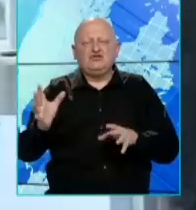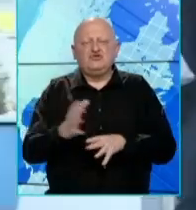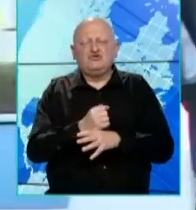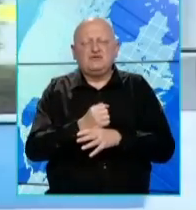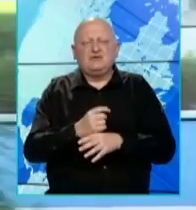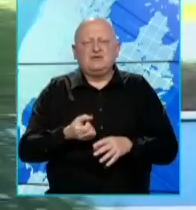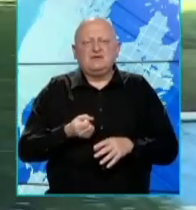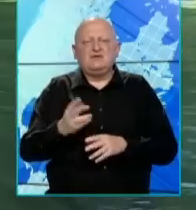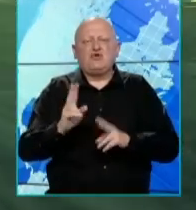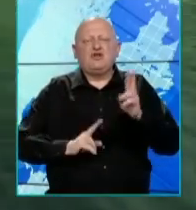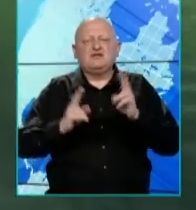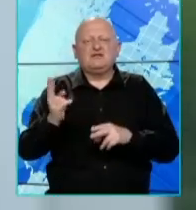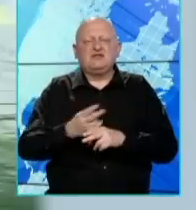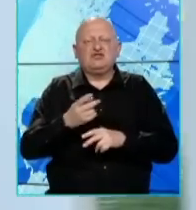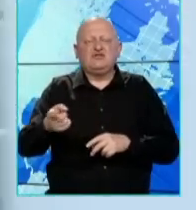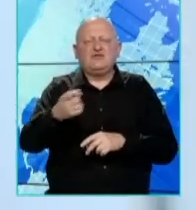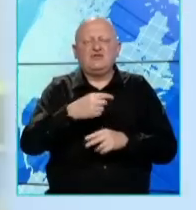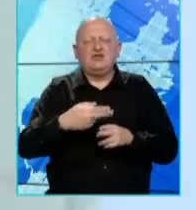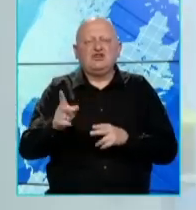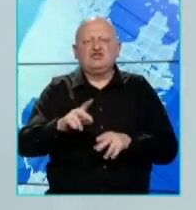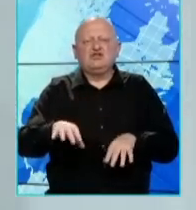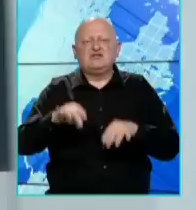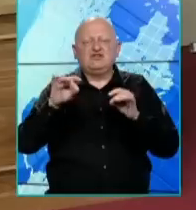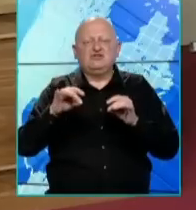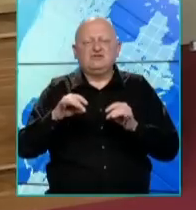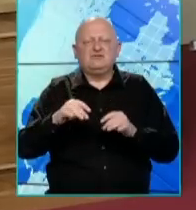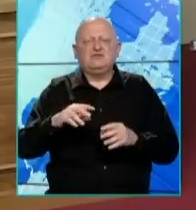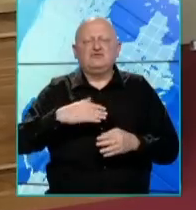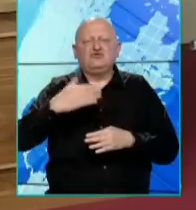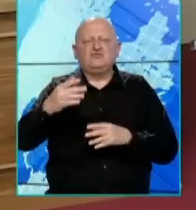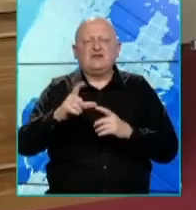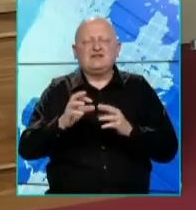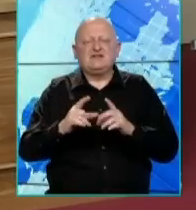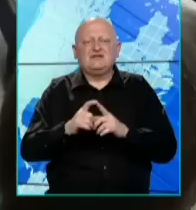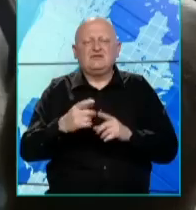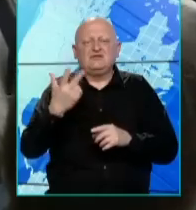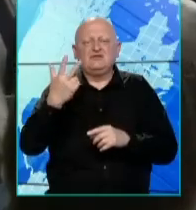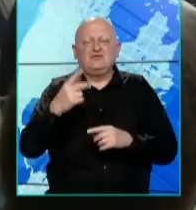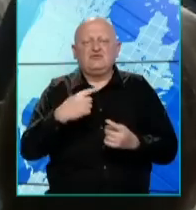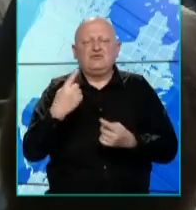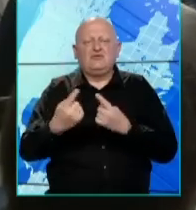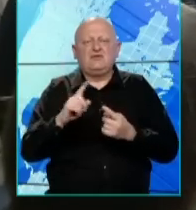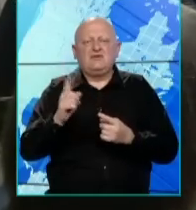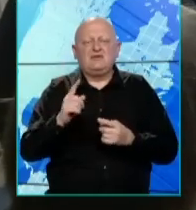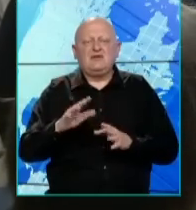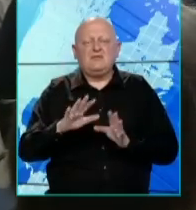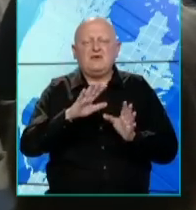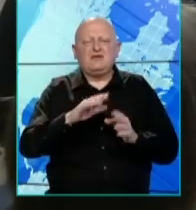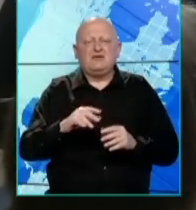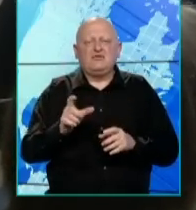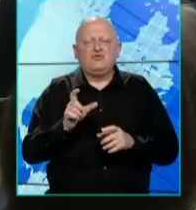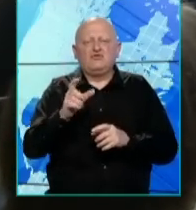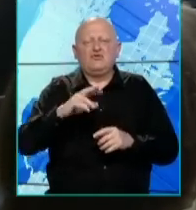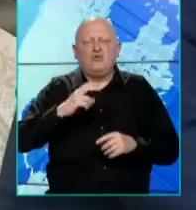uspjeti? Ni brojni sastanci državne koalicije rješenje nisu ponudili. Suprotno od SNSD-a, za trojku uslovljavanje nije manir. Ali na